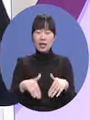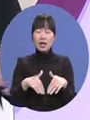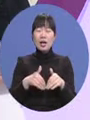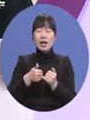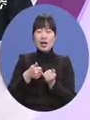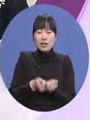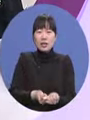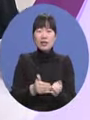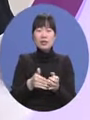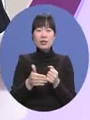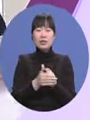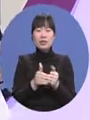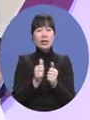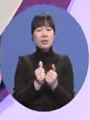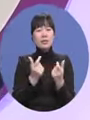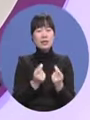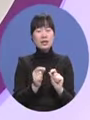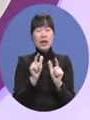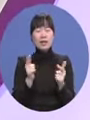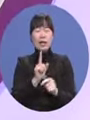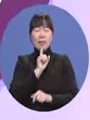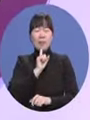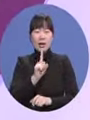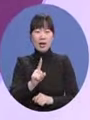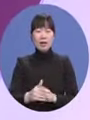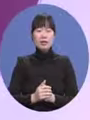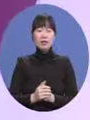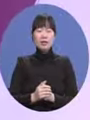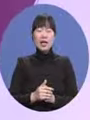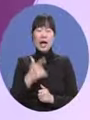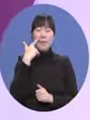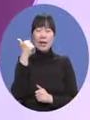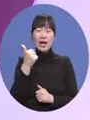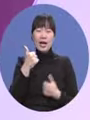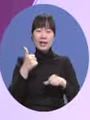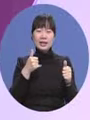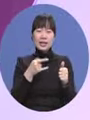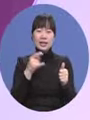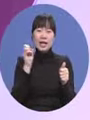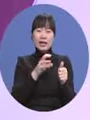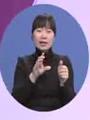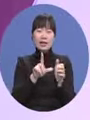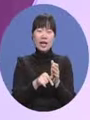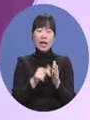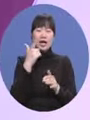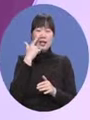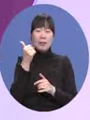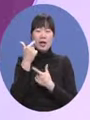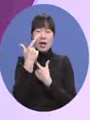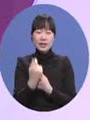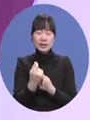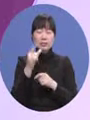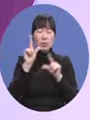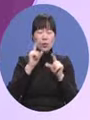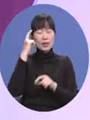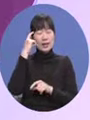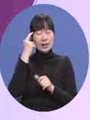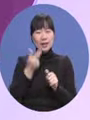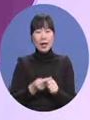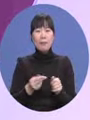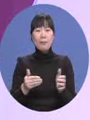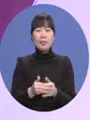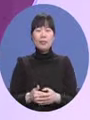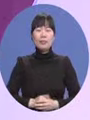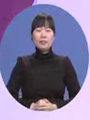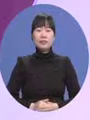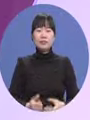한 거기 때문에 남자답지 않다라는 얘기를 아빠가 아들한테 해줄 때 남자다운 거 뭔가 씁니다.